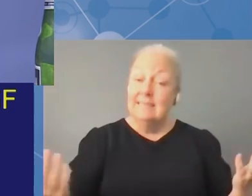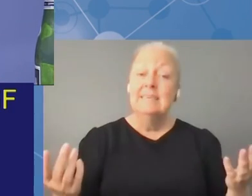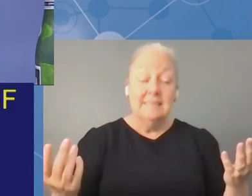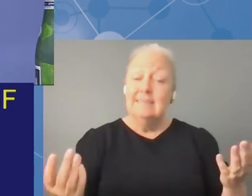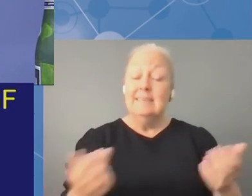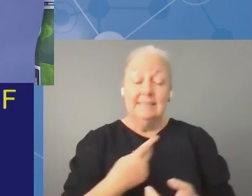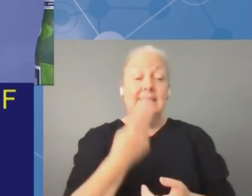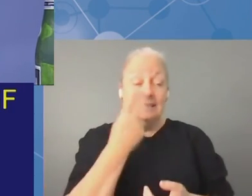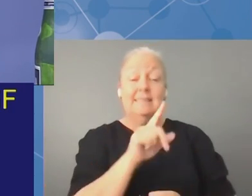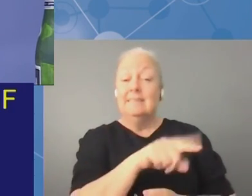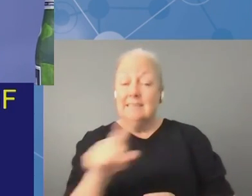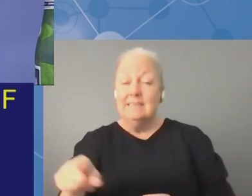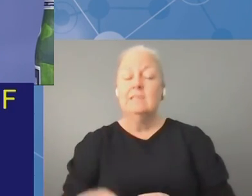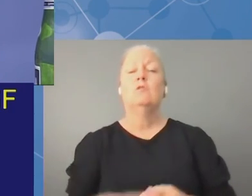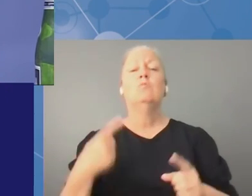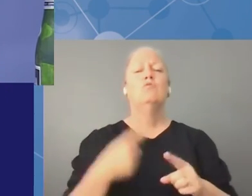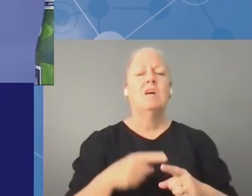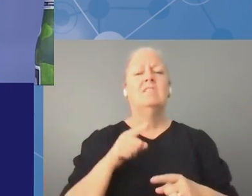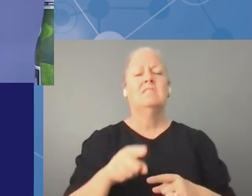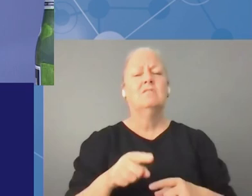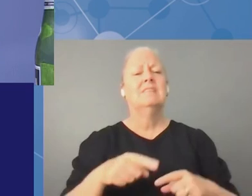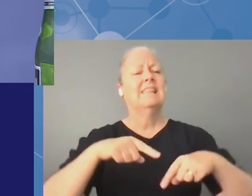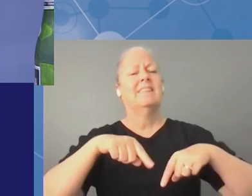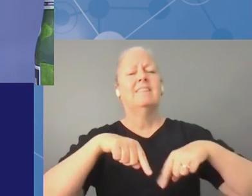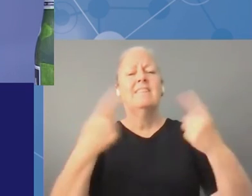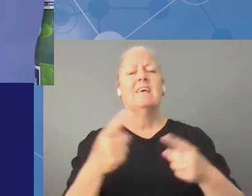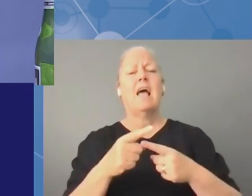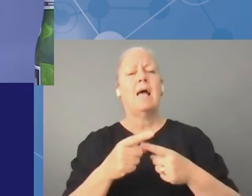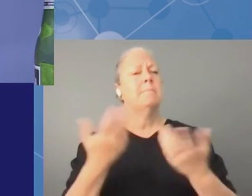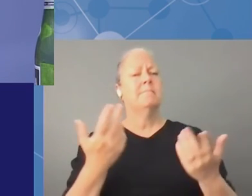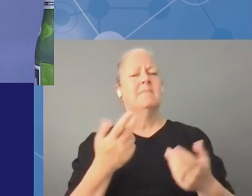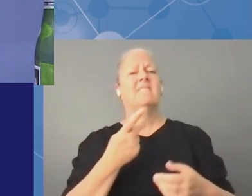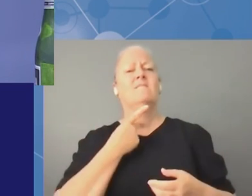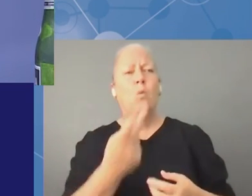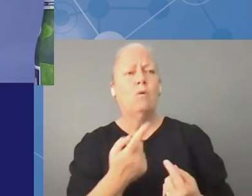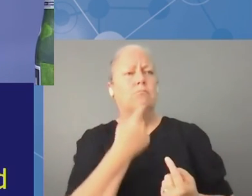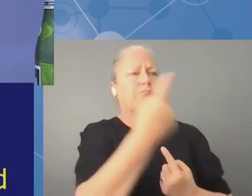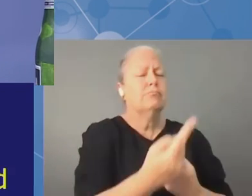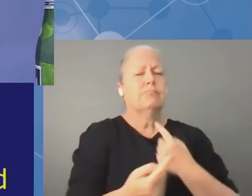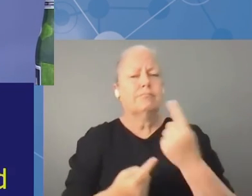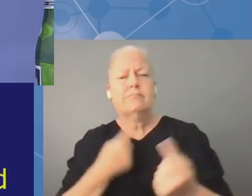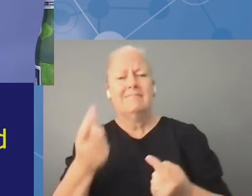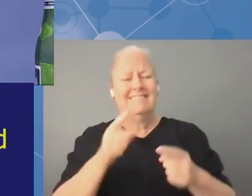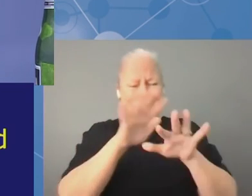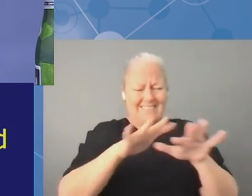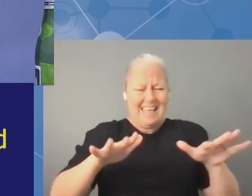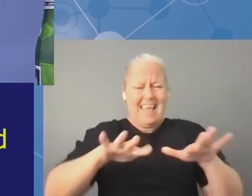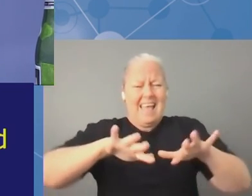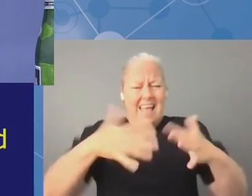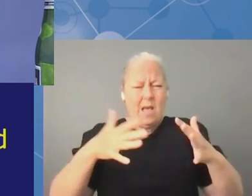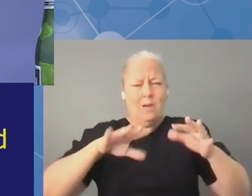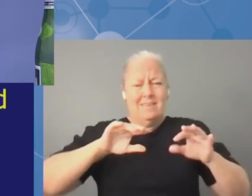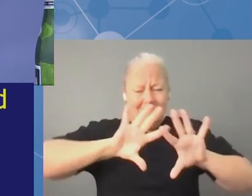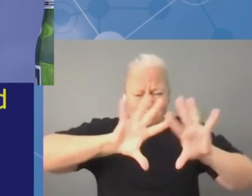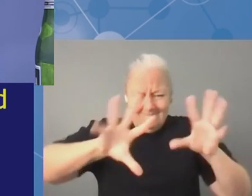стараемся откликиваться на эти потребности. Мы понимаем языковой барьер.